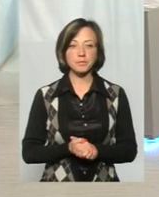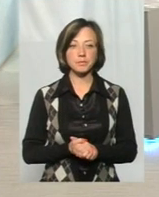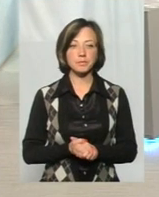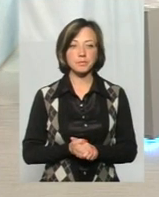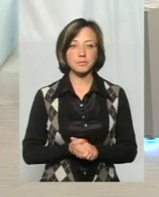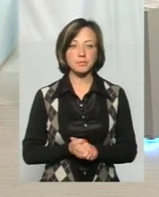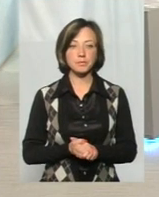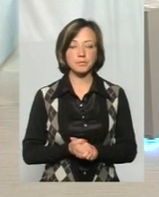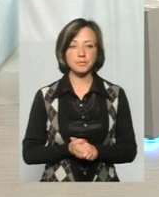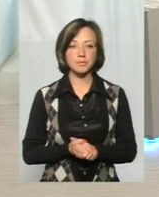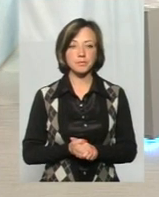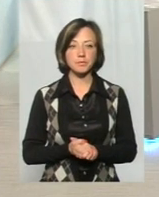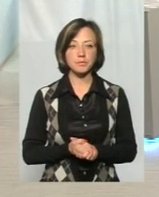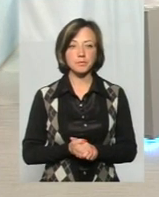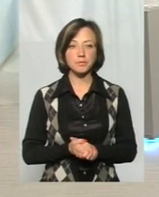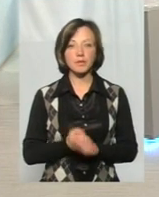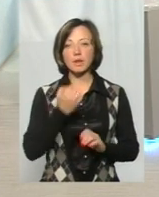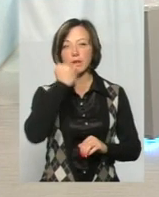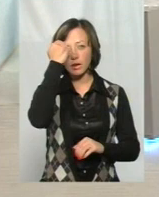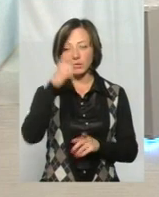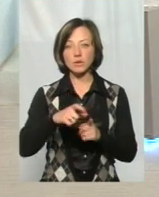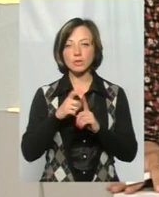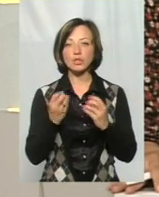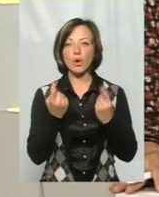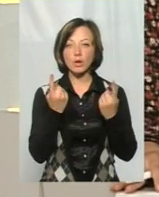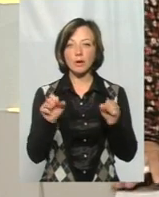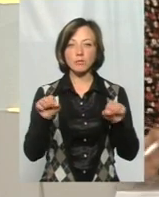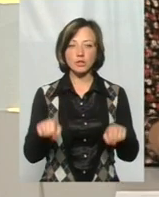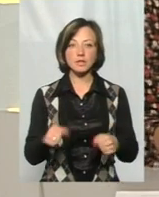пане Володимир. Ще з однією можливістю є